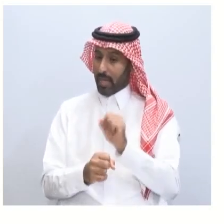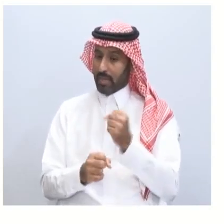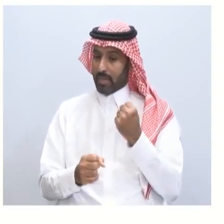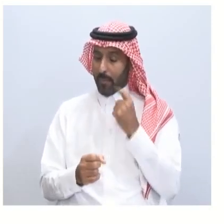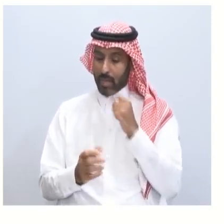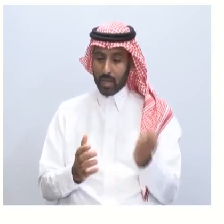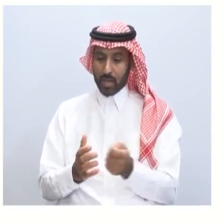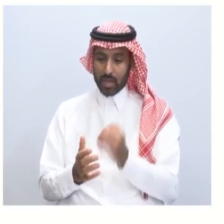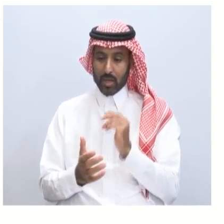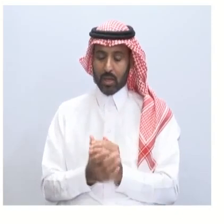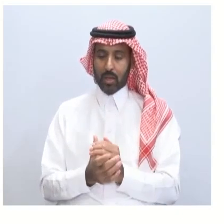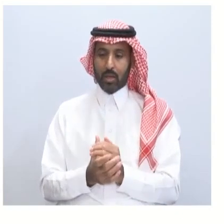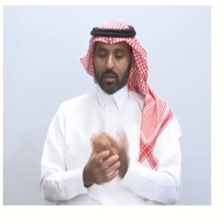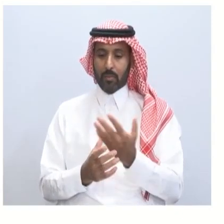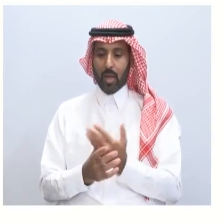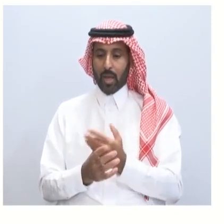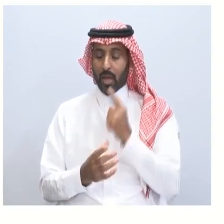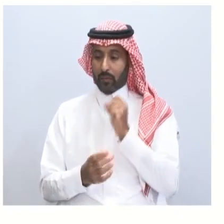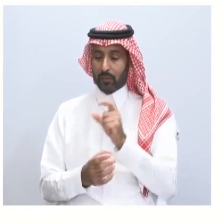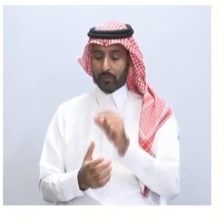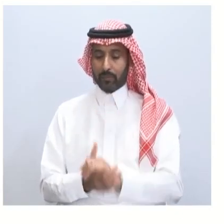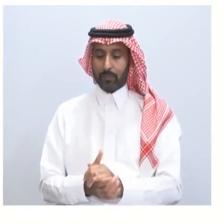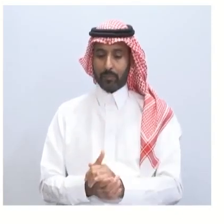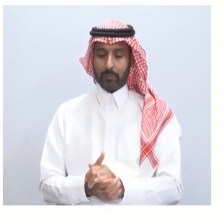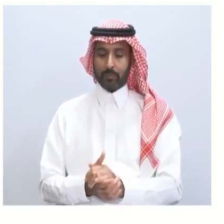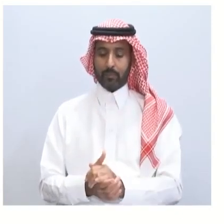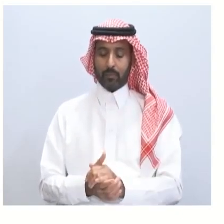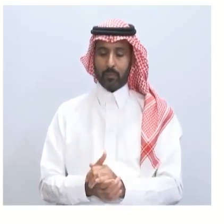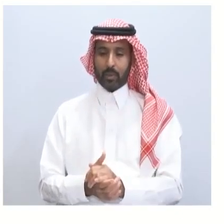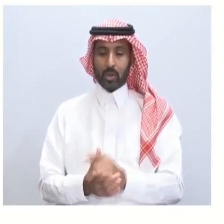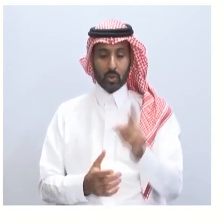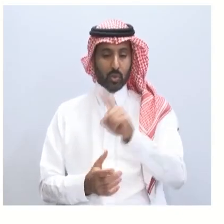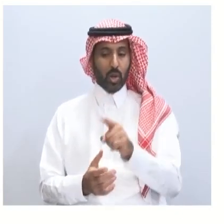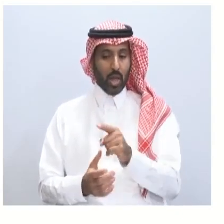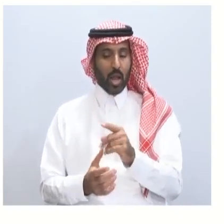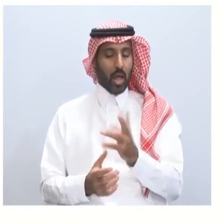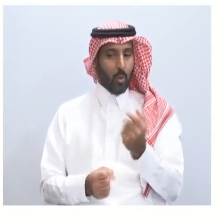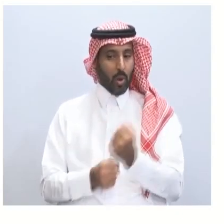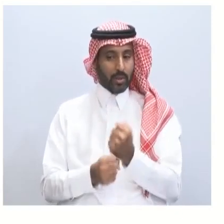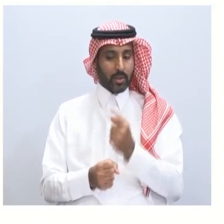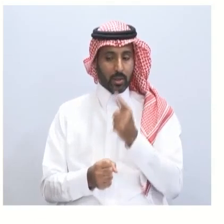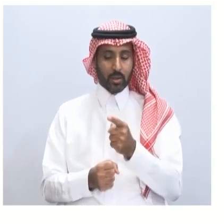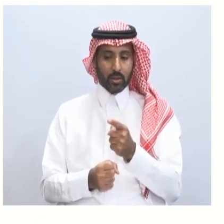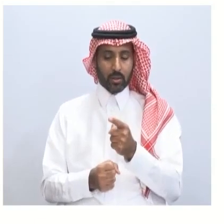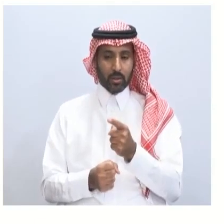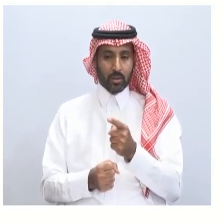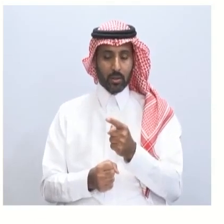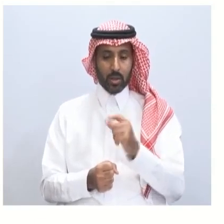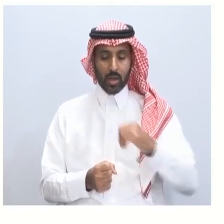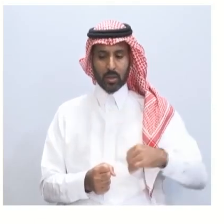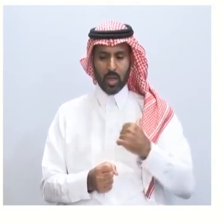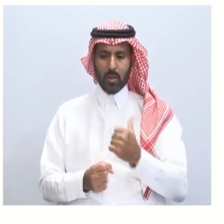بالحل لما فيه مصلحته السؤال الاول ماذا تفعلين لو كنت احدى